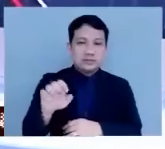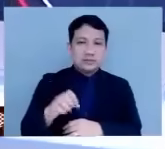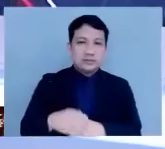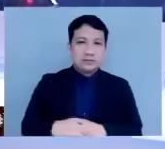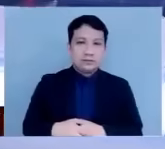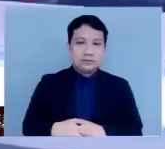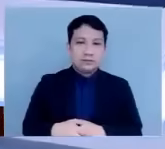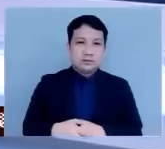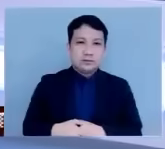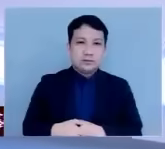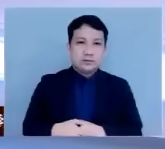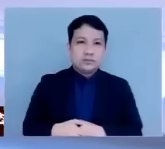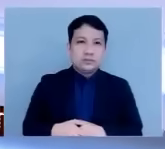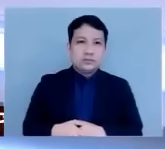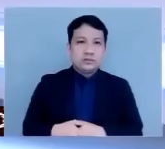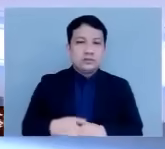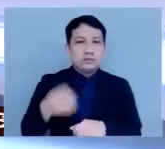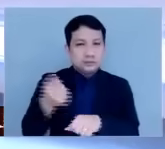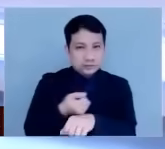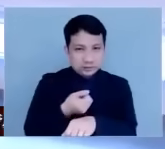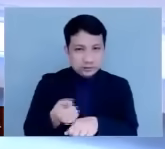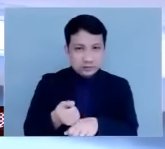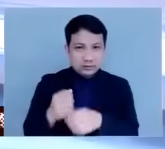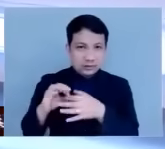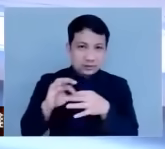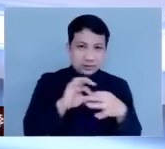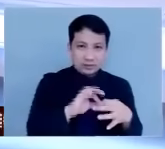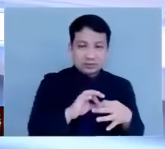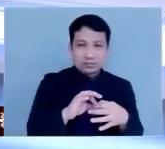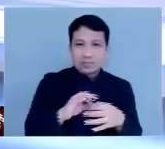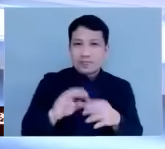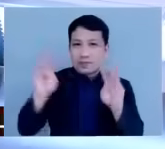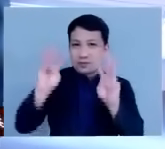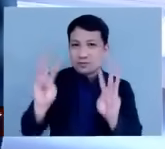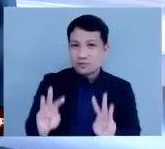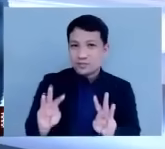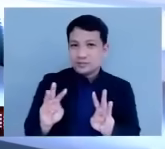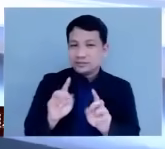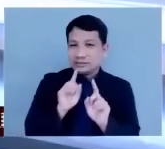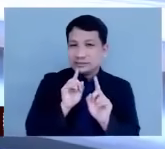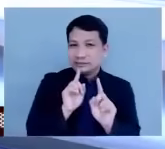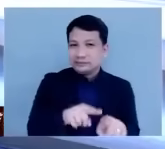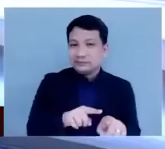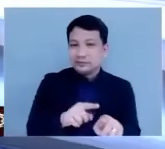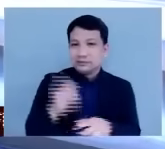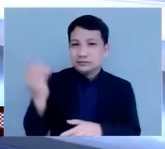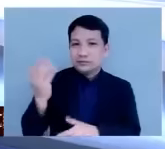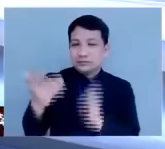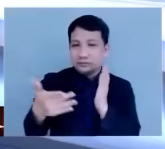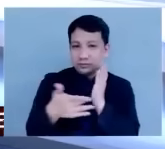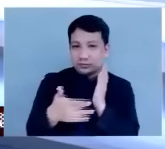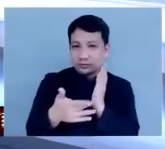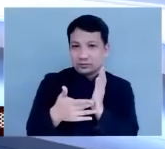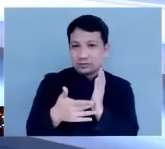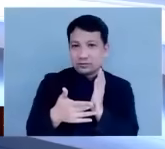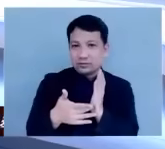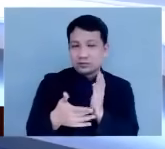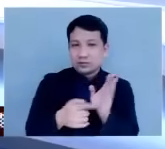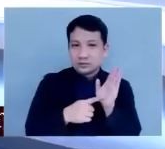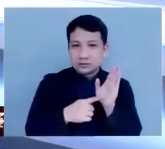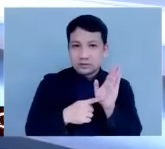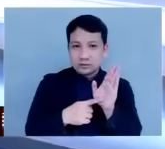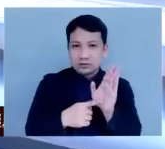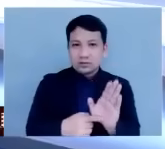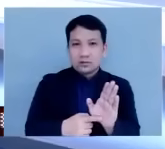minsan po talaga napakahirap makarelate dun sa mga weather report kasi minsan talaga napaka-technical. Kaya minabuti po namin ipakita sa inyo kung